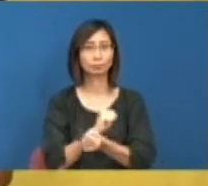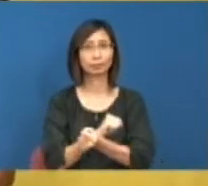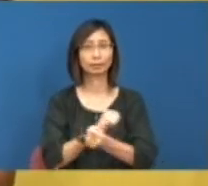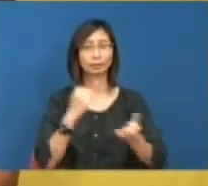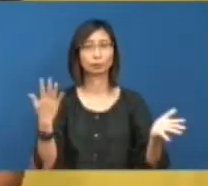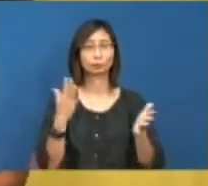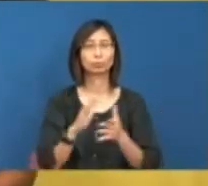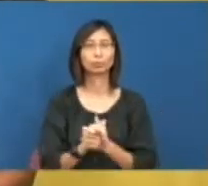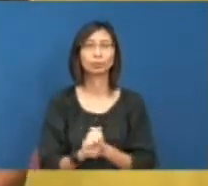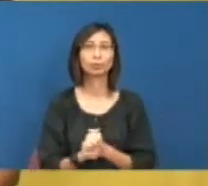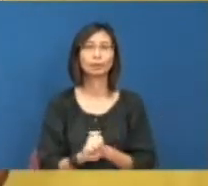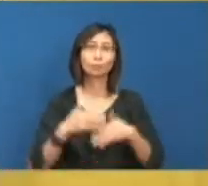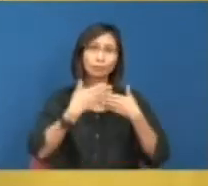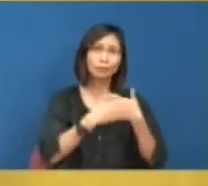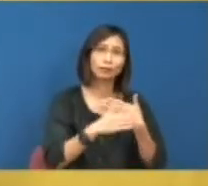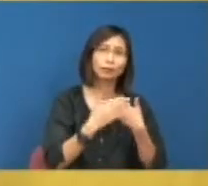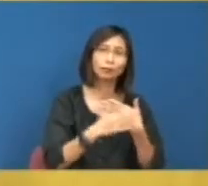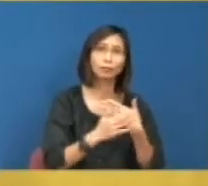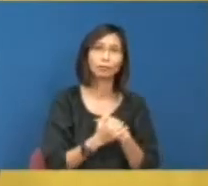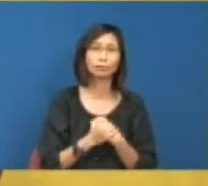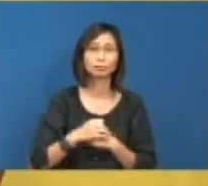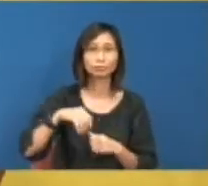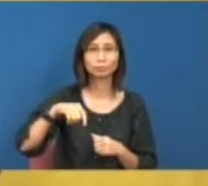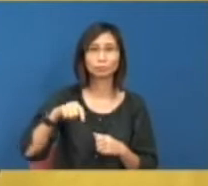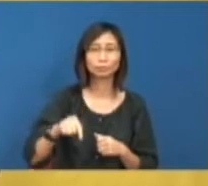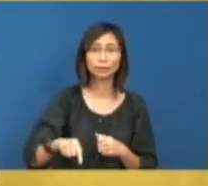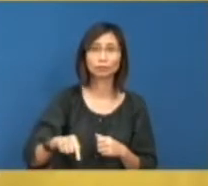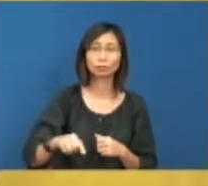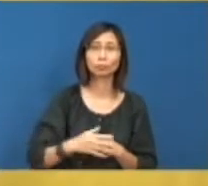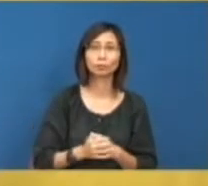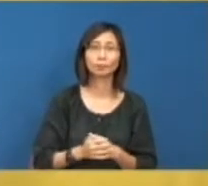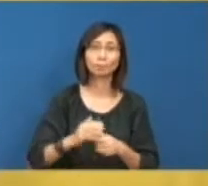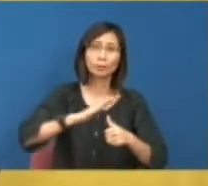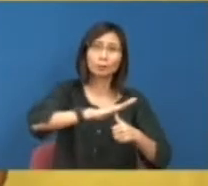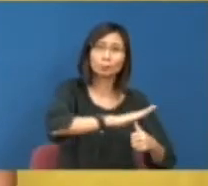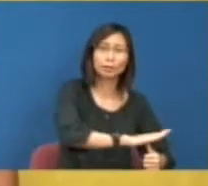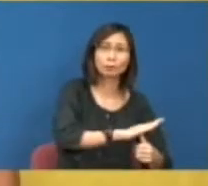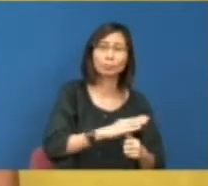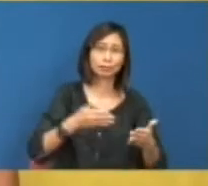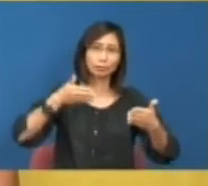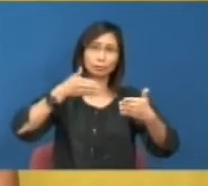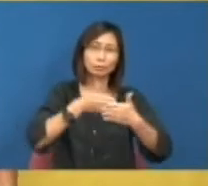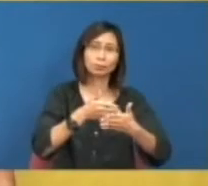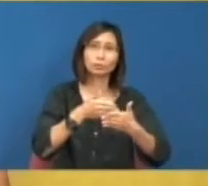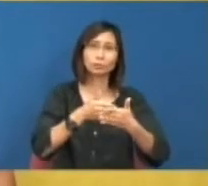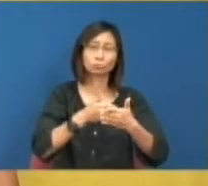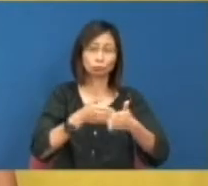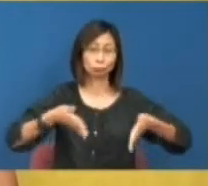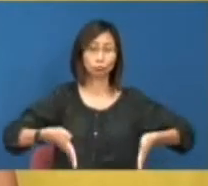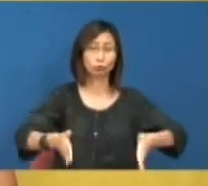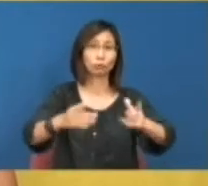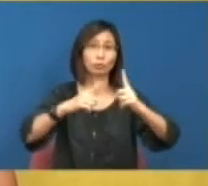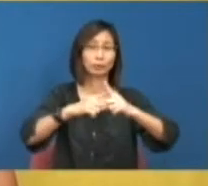而你講翻轉頭就係話，呢、這、一個我哋當日被逼堵路或者係蓄意堵路嘅人，亦都要考慮一個問